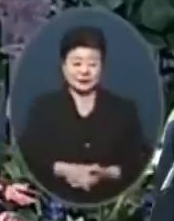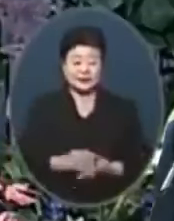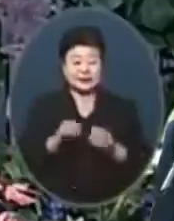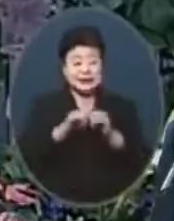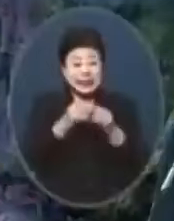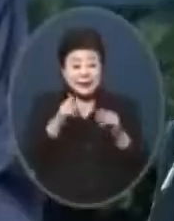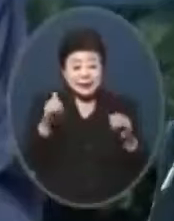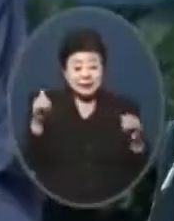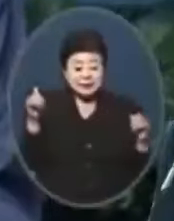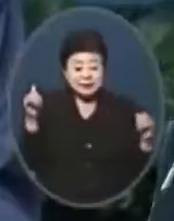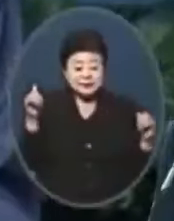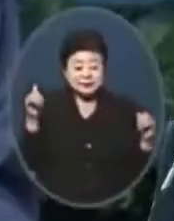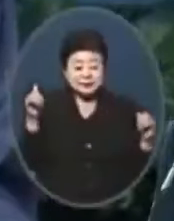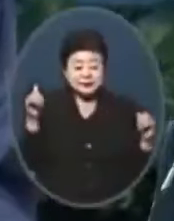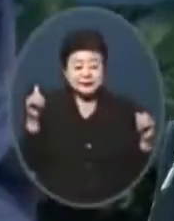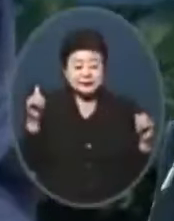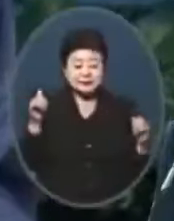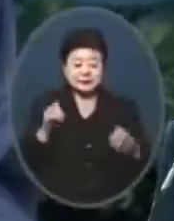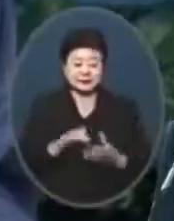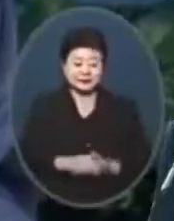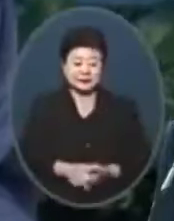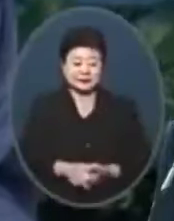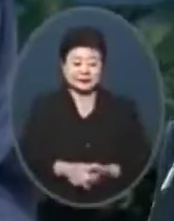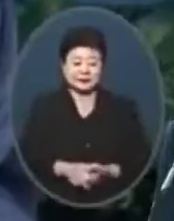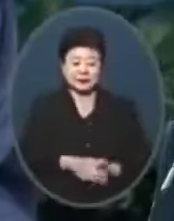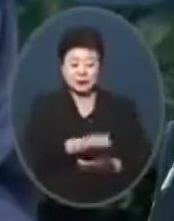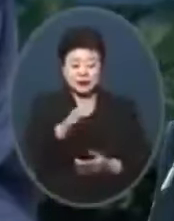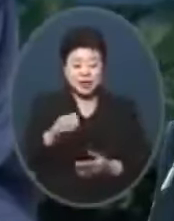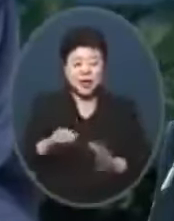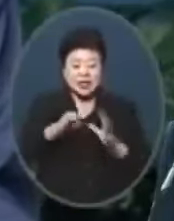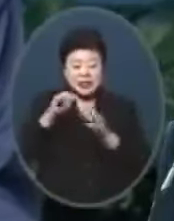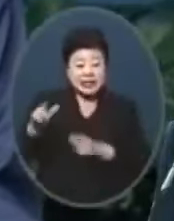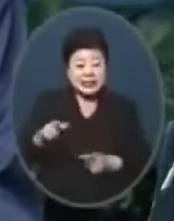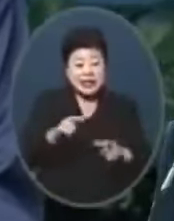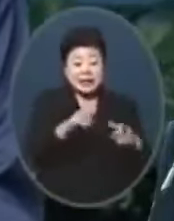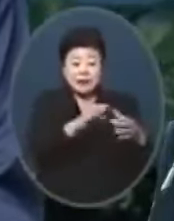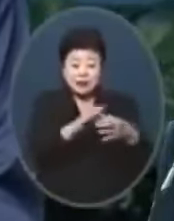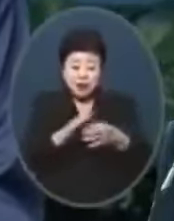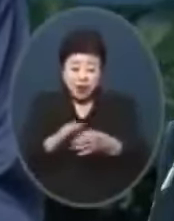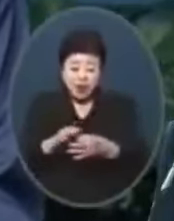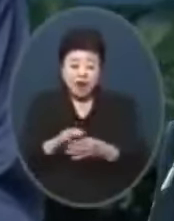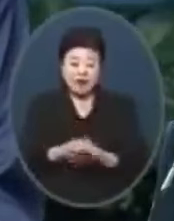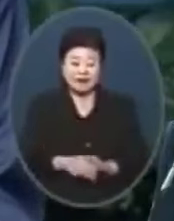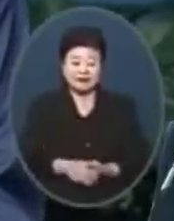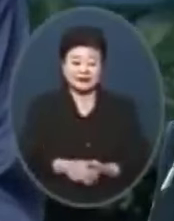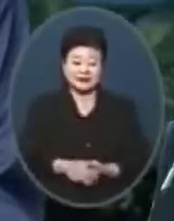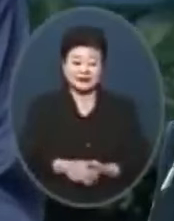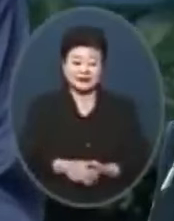사람을 말하는 것입니다. 우리가 이 세상에 살면서